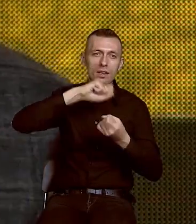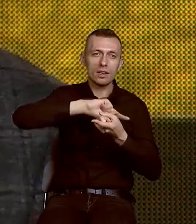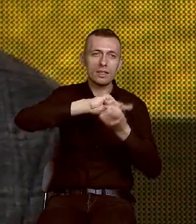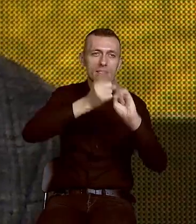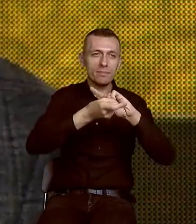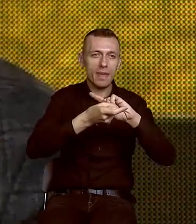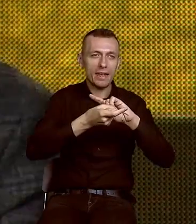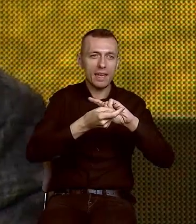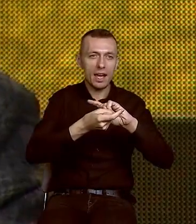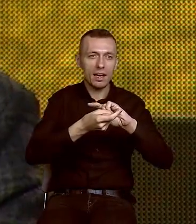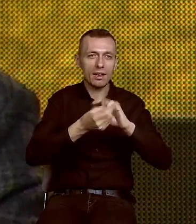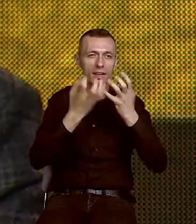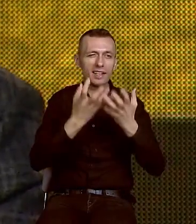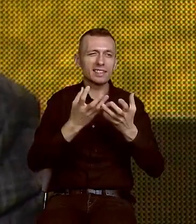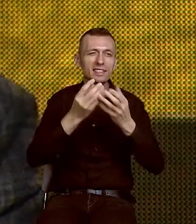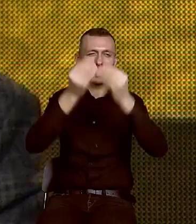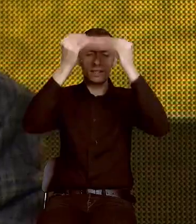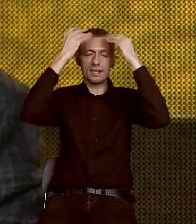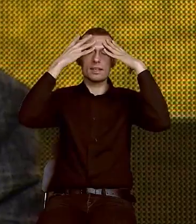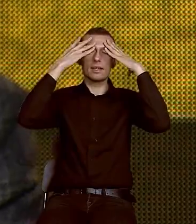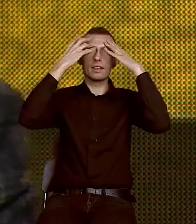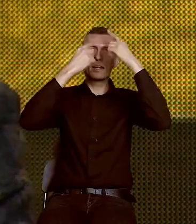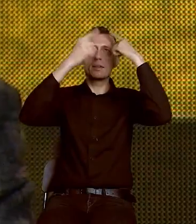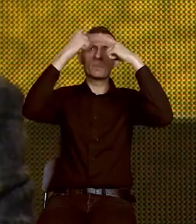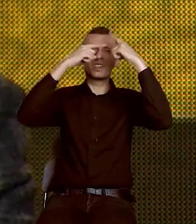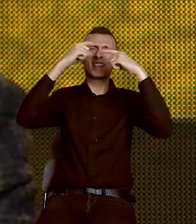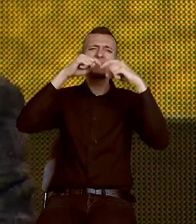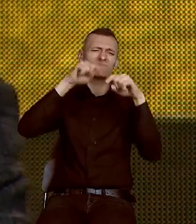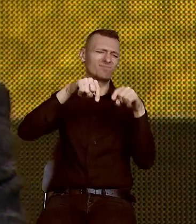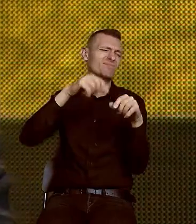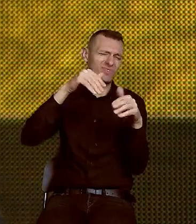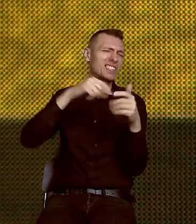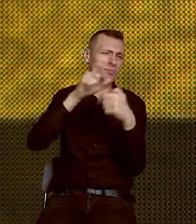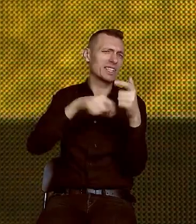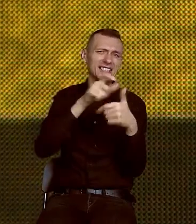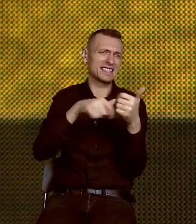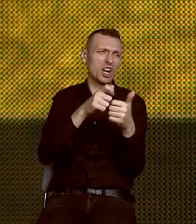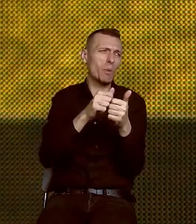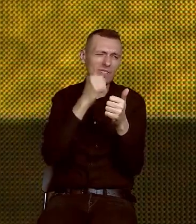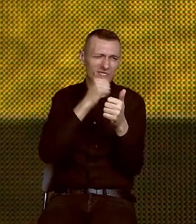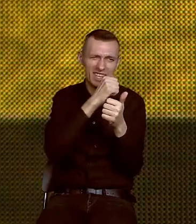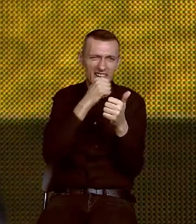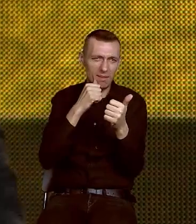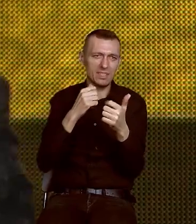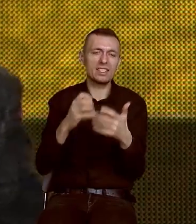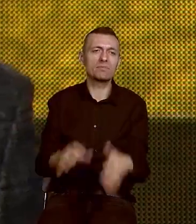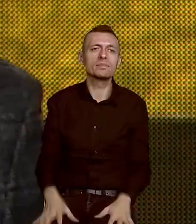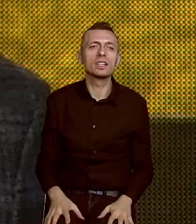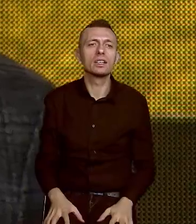i szepce nam do ucha tak, śmiało, w porządku, nikt się nigdy nie dowie. Jednak